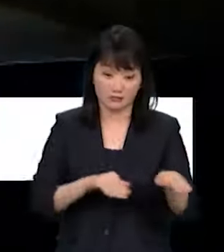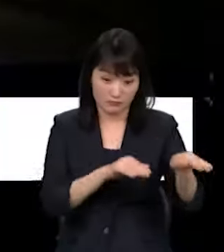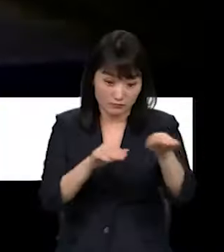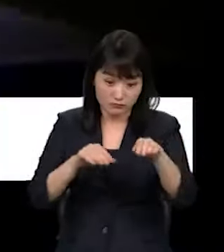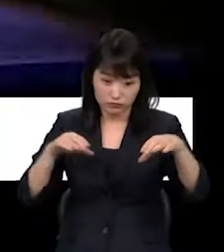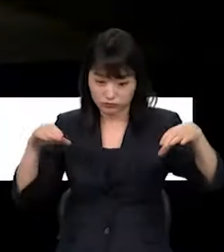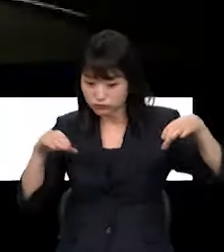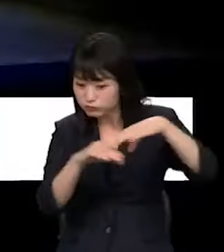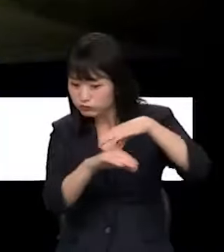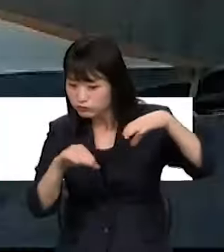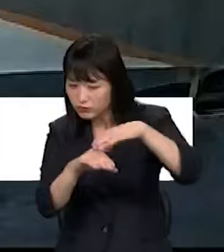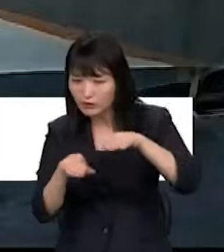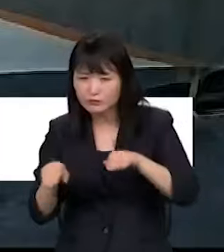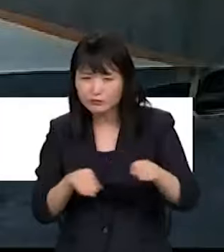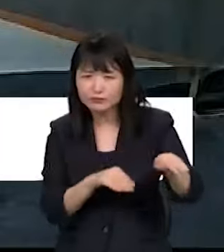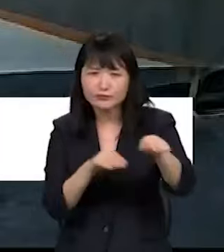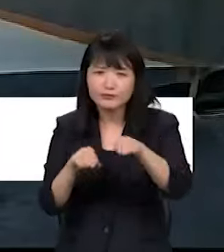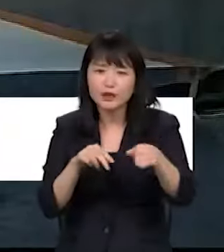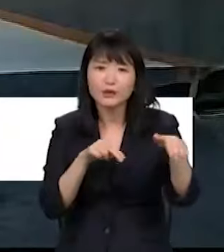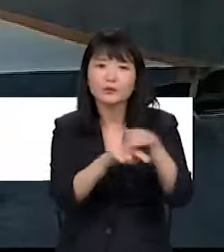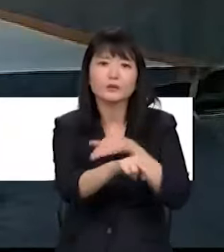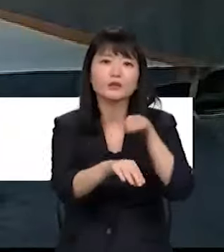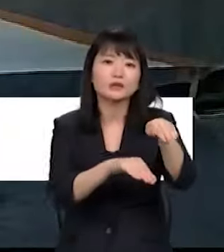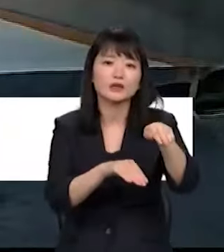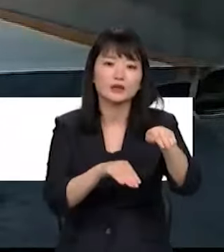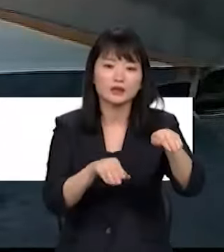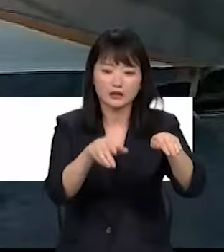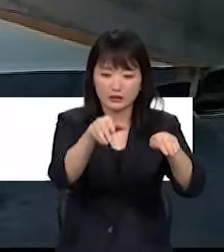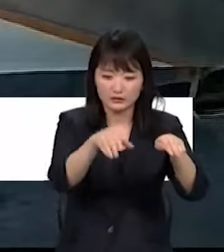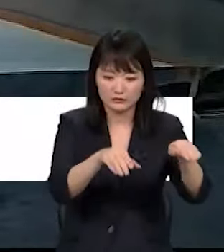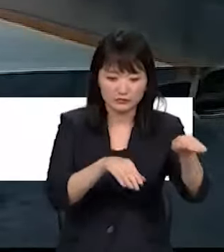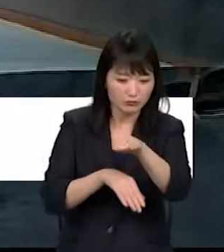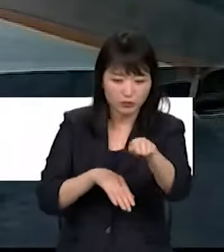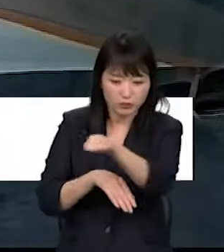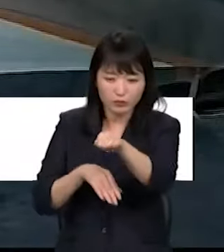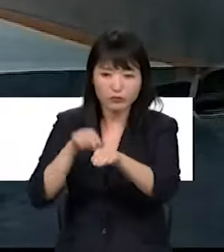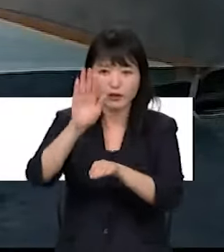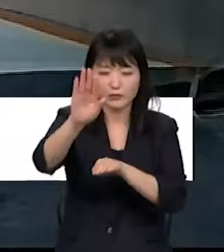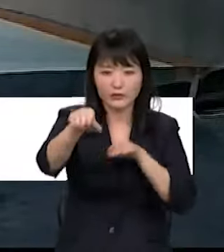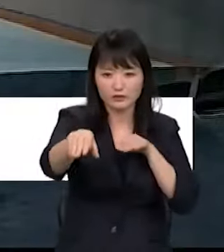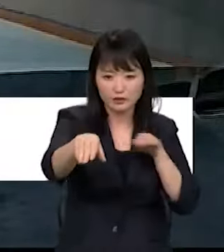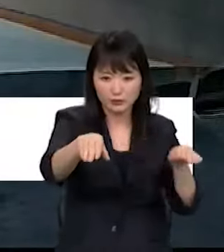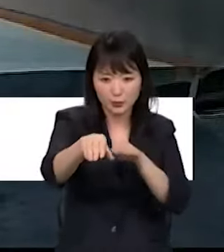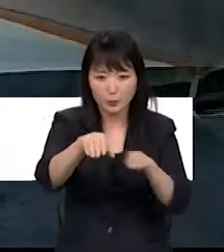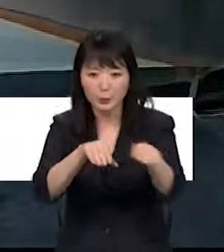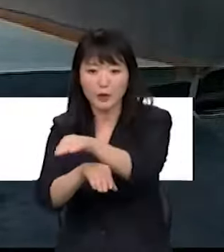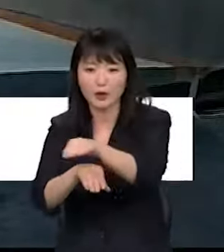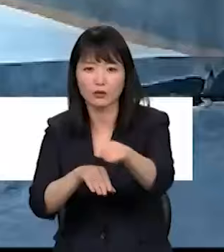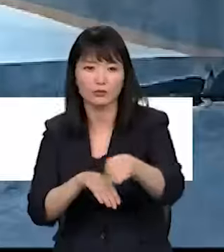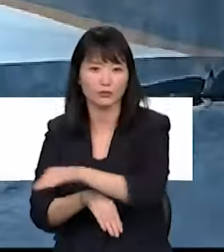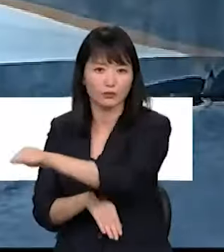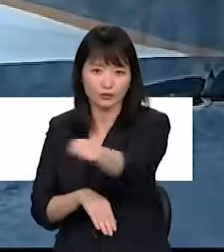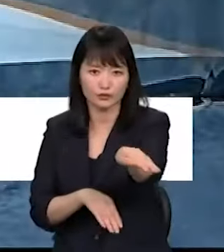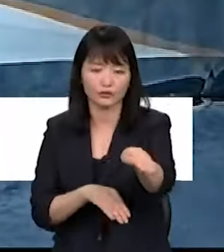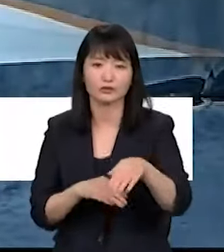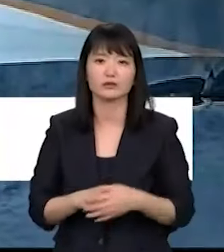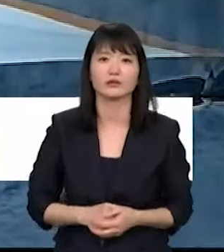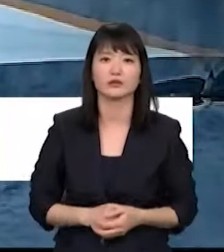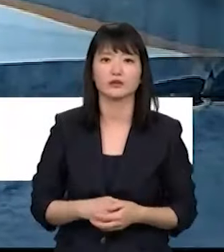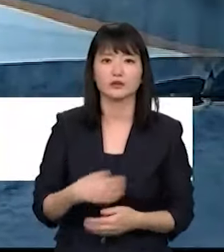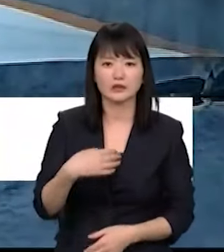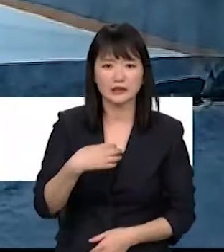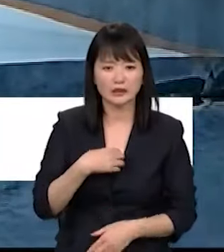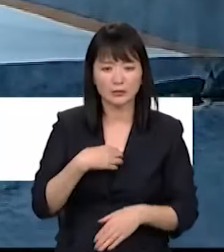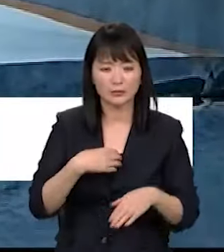안에서도 계속됩니다 도주 차량은 차선을 연이어 바꾸고 앞선 차량을 피해 갓길로 질주합니다 더 큰